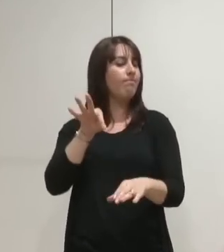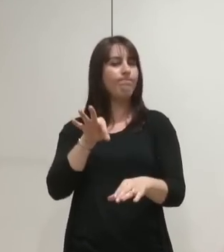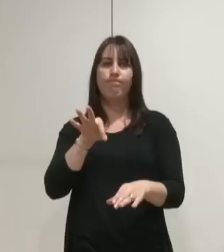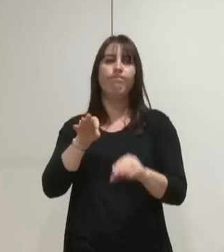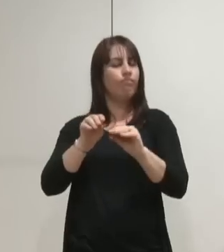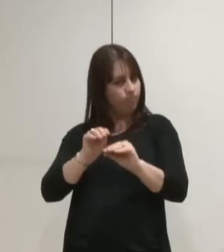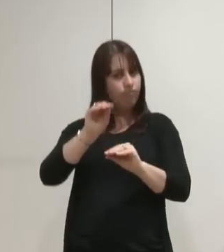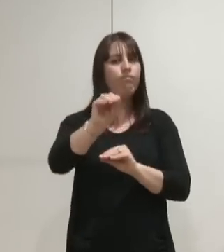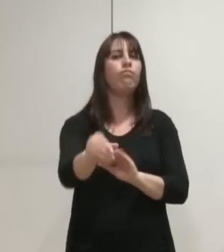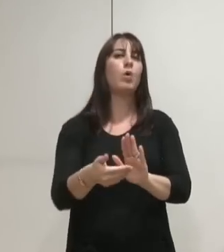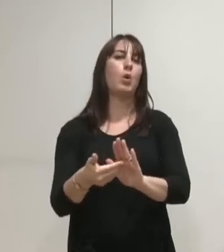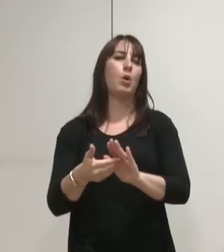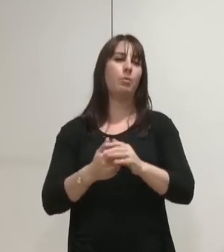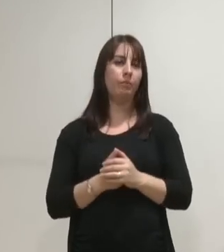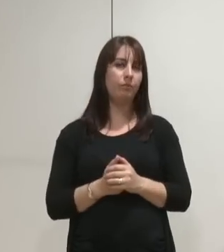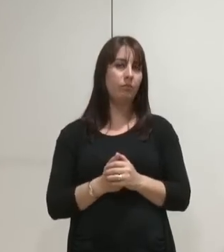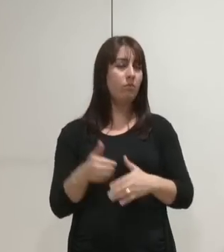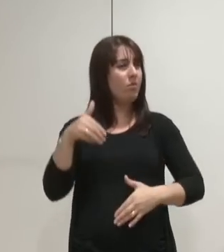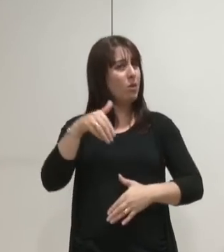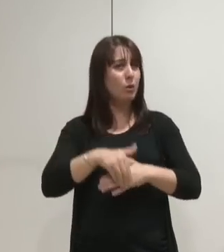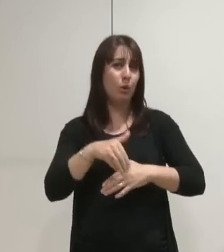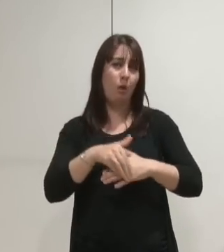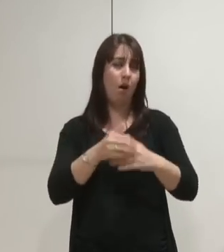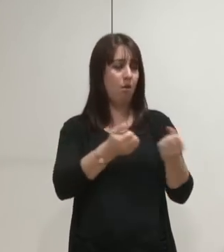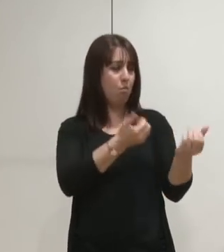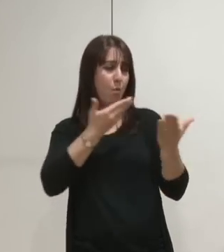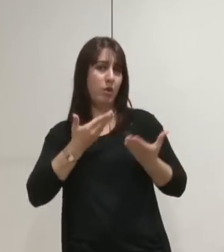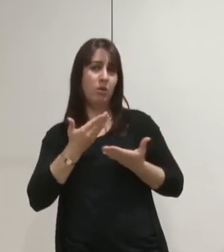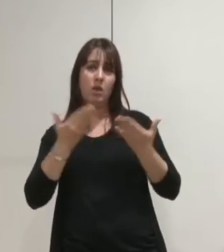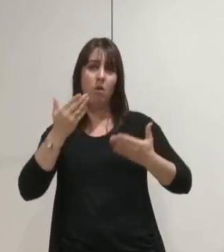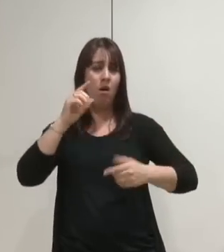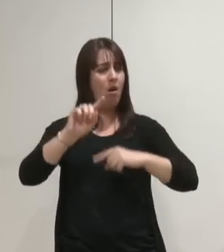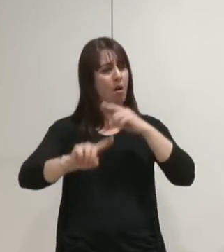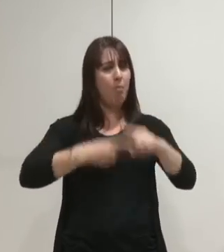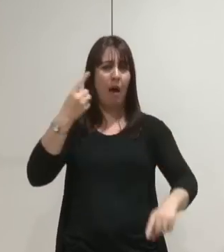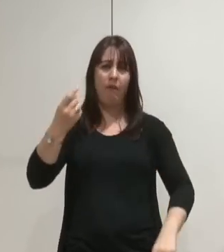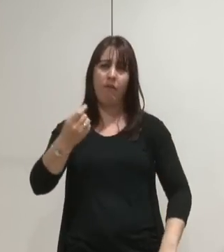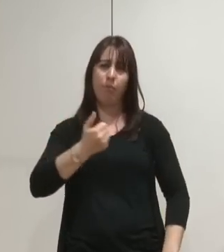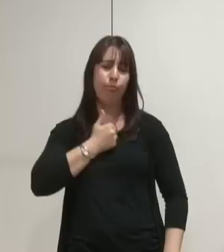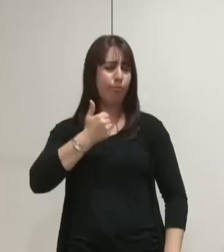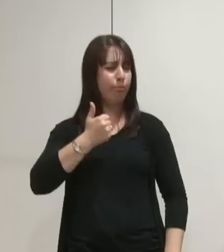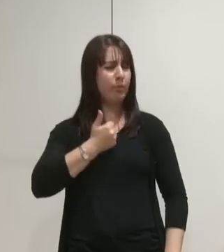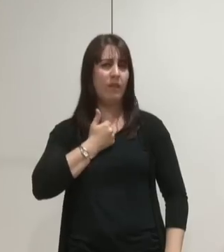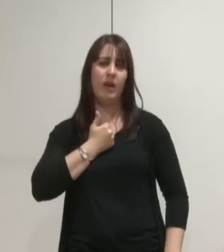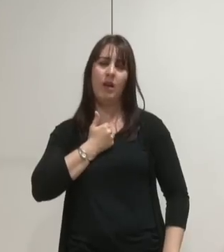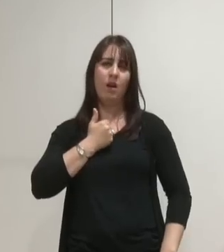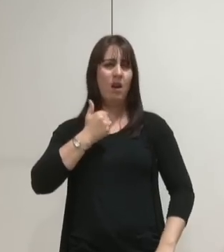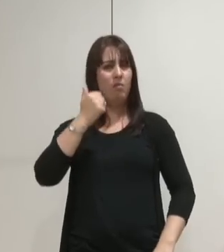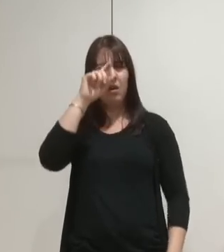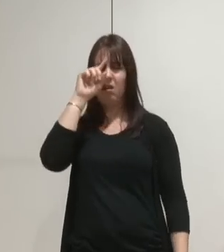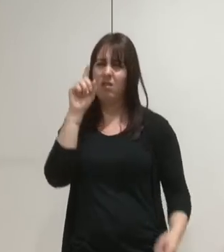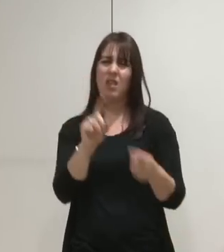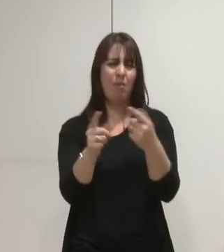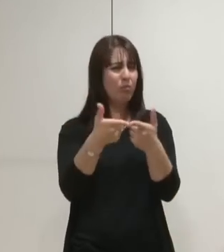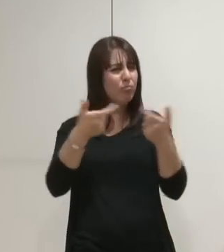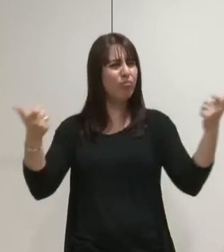la décision présentée ce soir est clairement et simplement une privatisation d'une activité importante à tout point de vue de